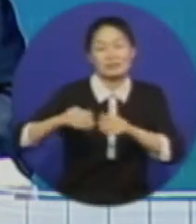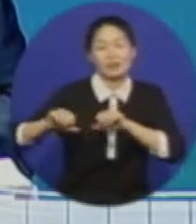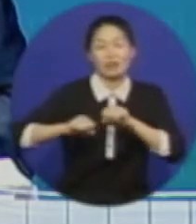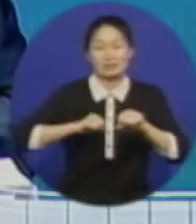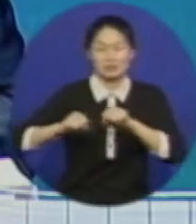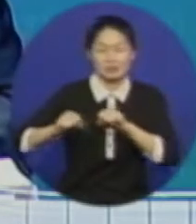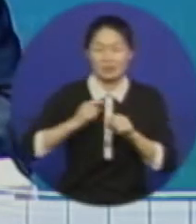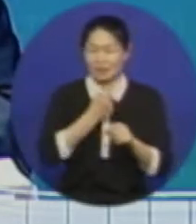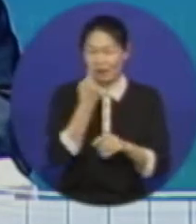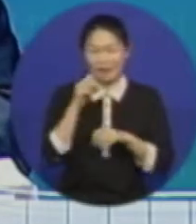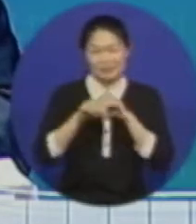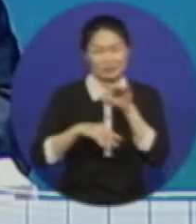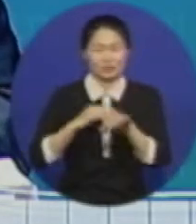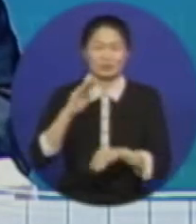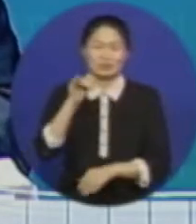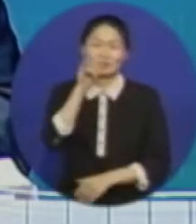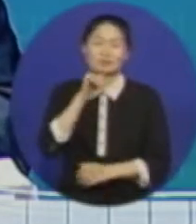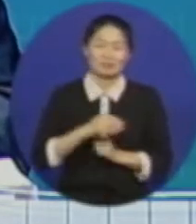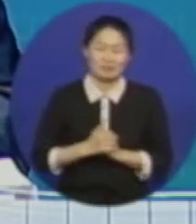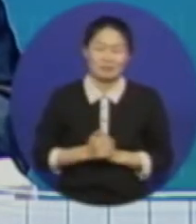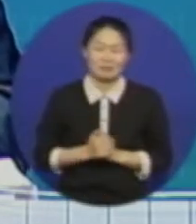그런 간 정도 하셨어요